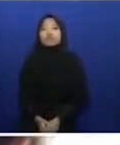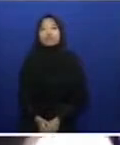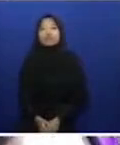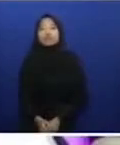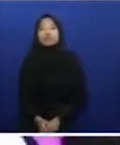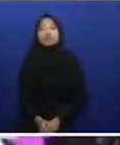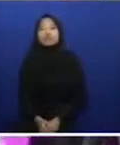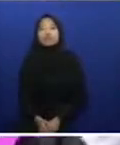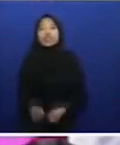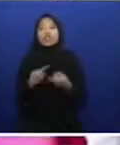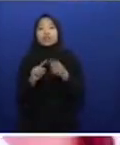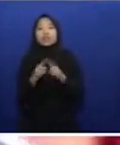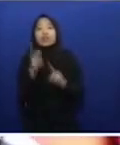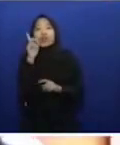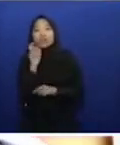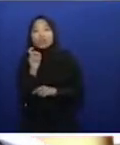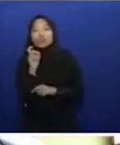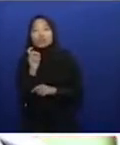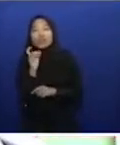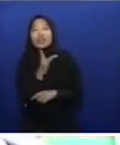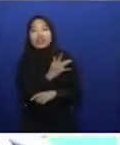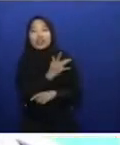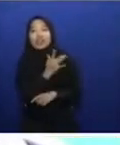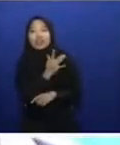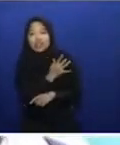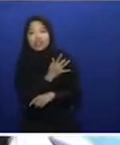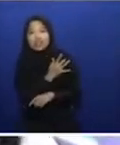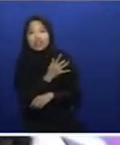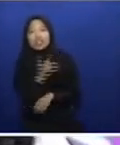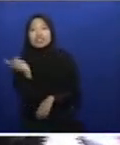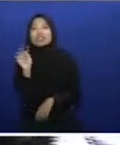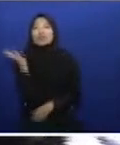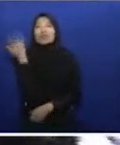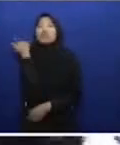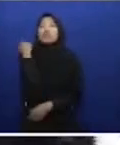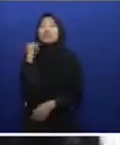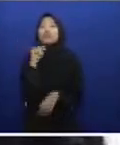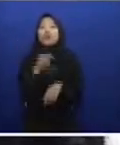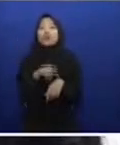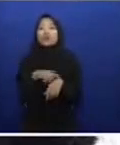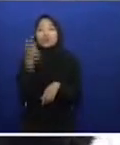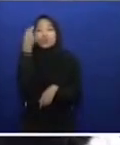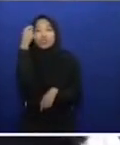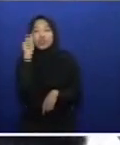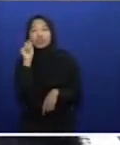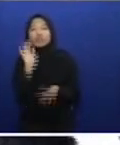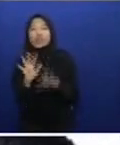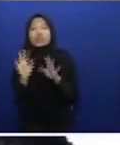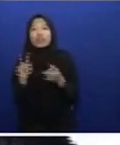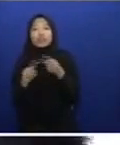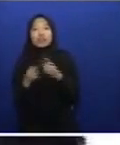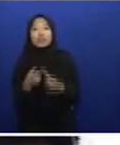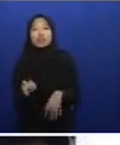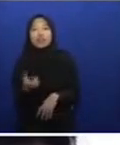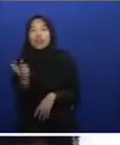Hati-hati. Saya waktu kuliah dulu ditertawai oleh banyak teman-teman saya.